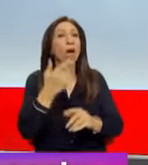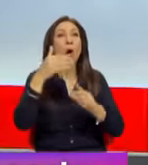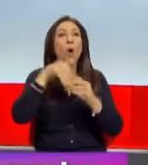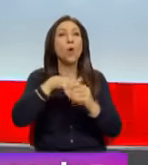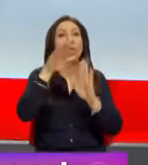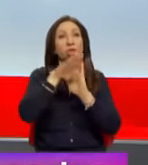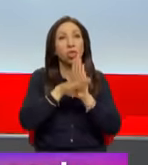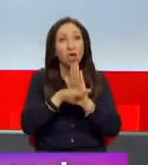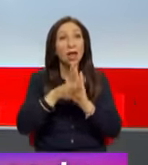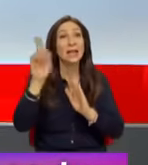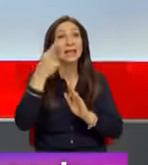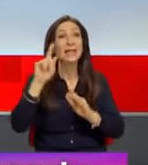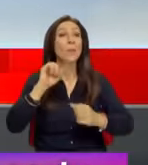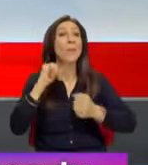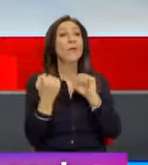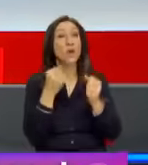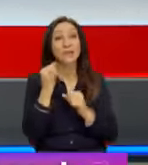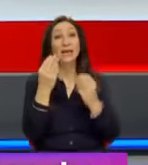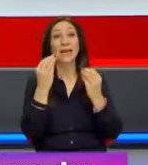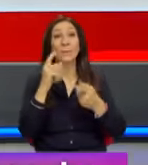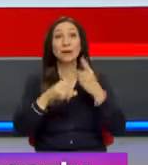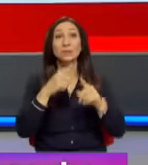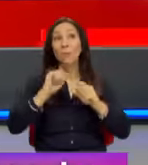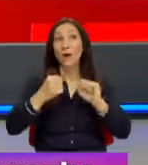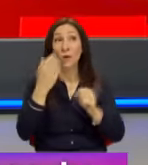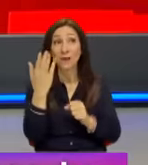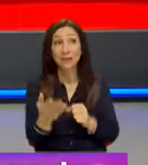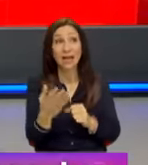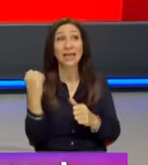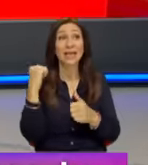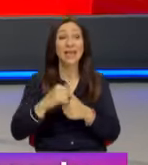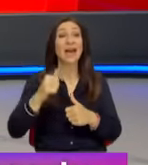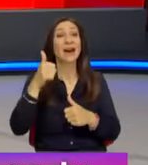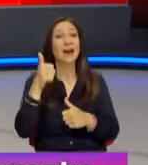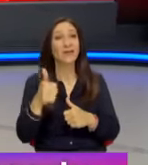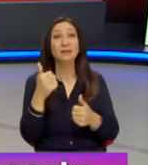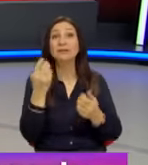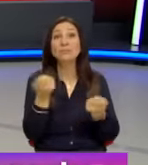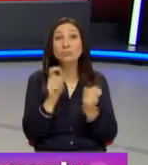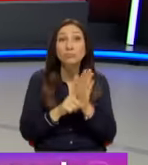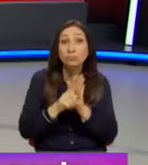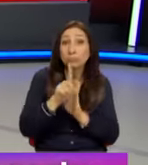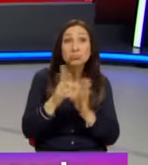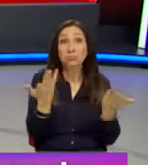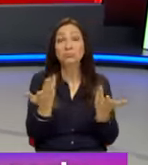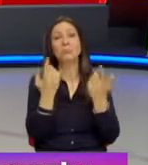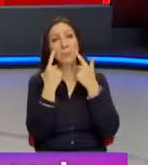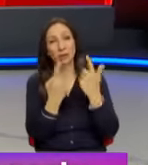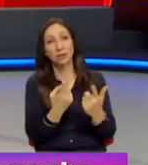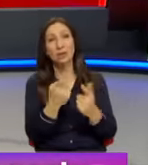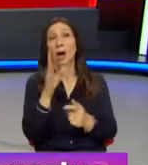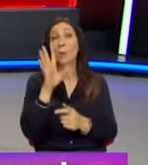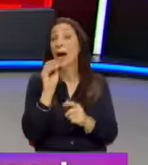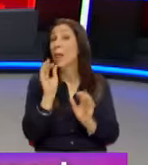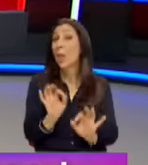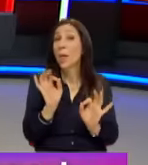oyların azaldığına, liderlerin performansına, İyi Parti'nin performansına, Yeniden Refah Partisi'nin performansına bakacağız. Fakat